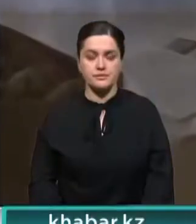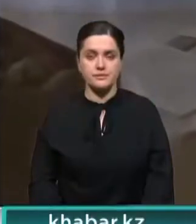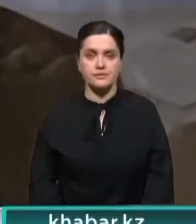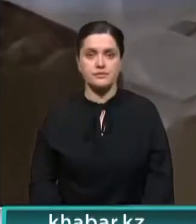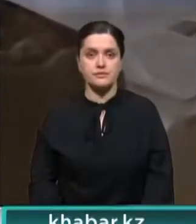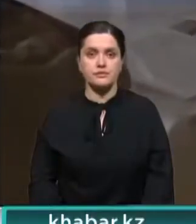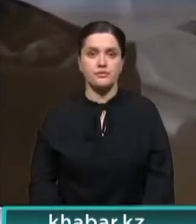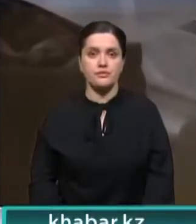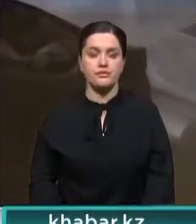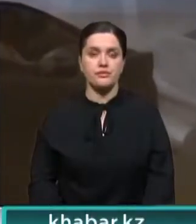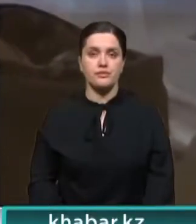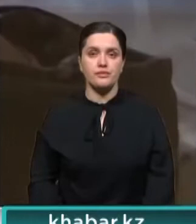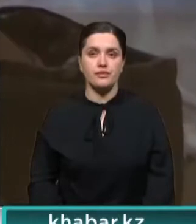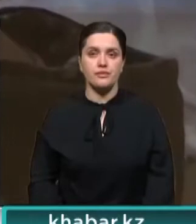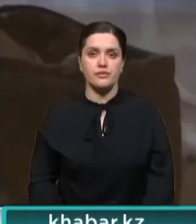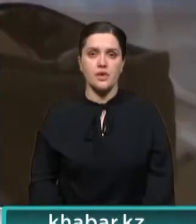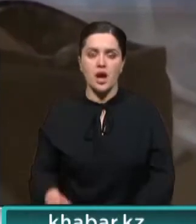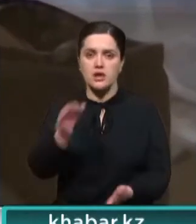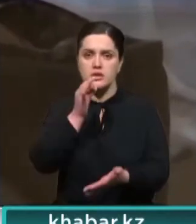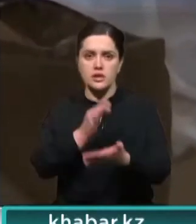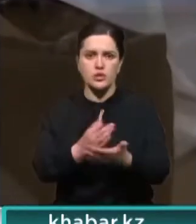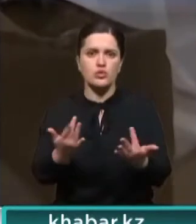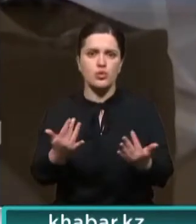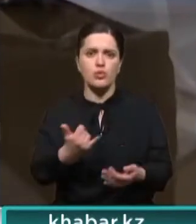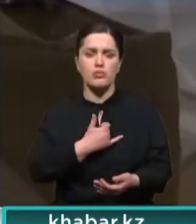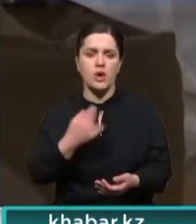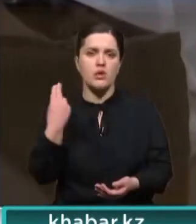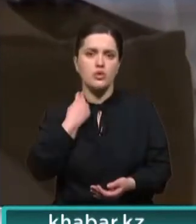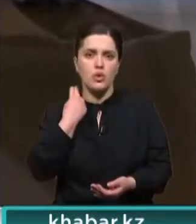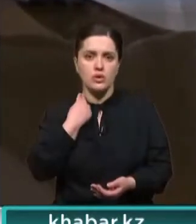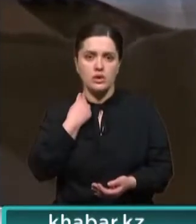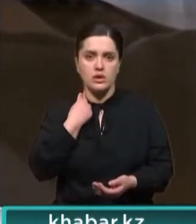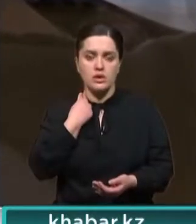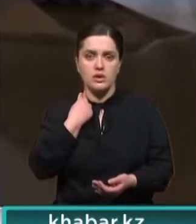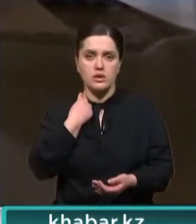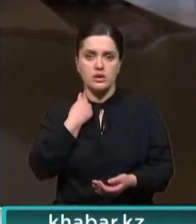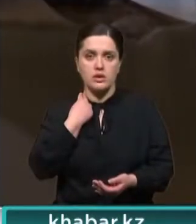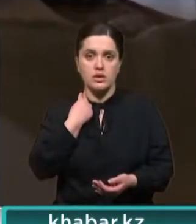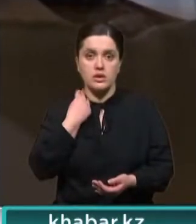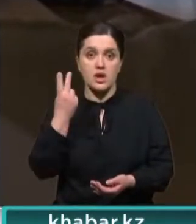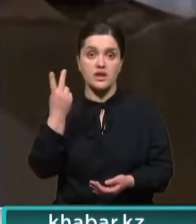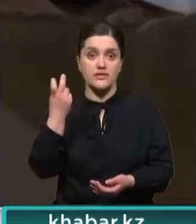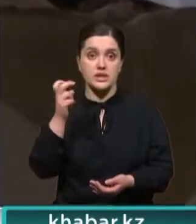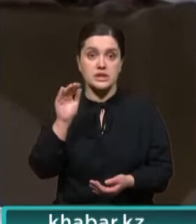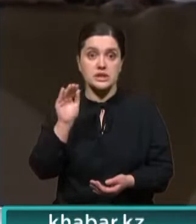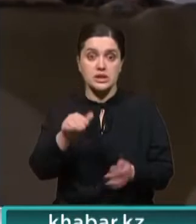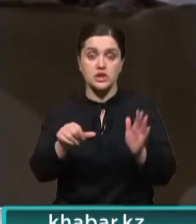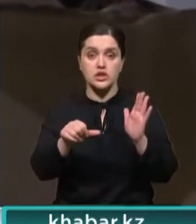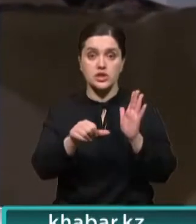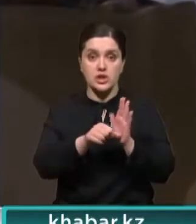Я Виктор Сиитов. Скажите, пожалуйста, какой у меня долг сегодня на сегодняшний день, в данный момент? На 200 тысяч 6.